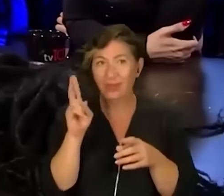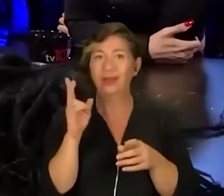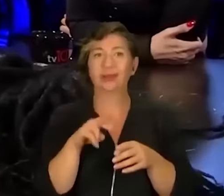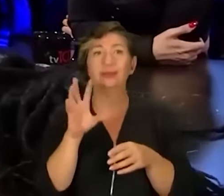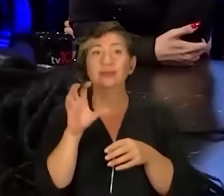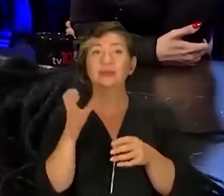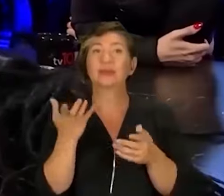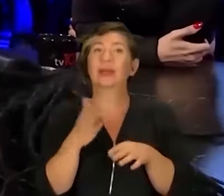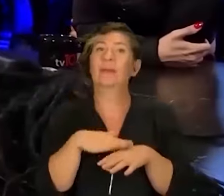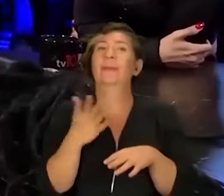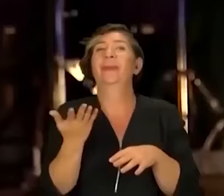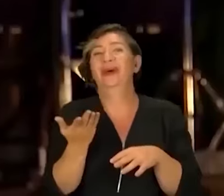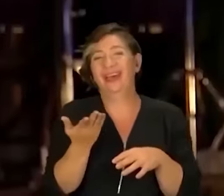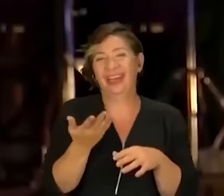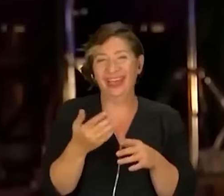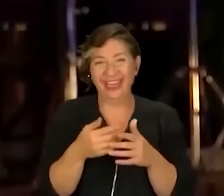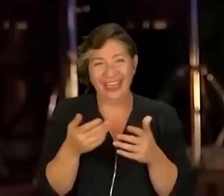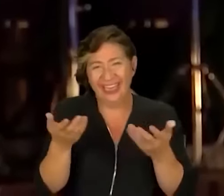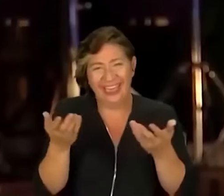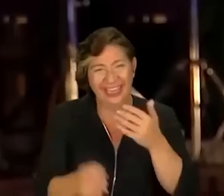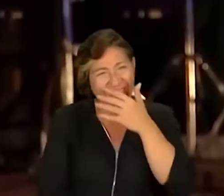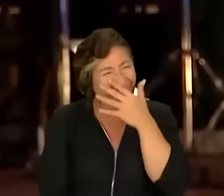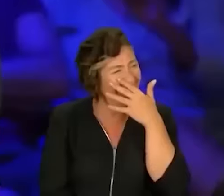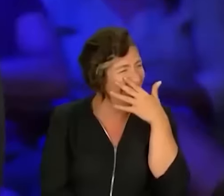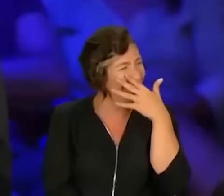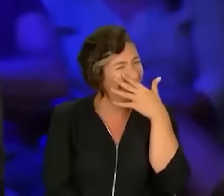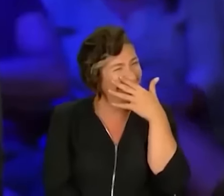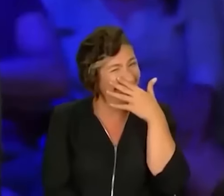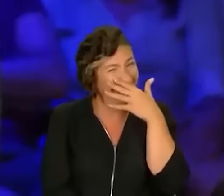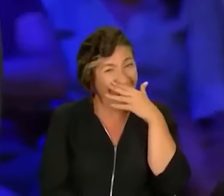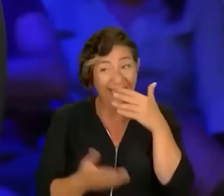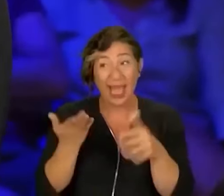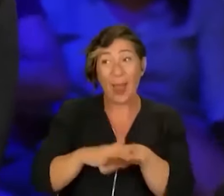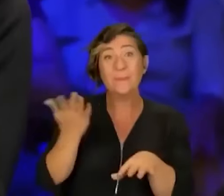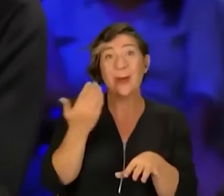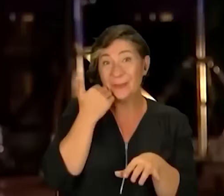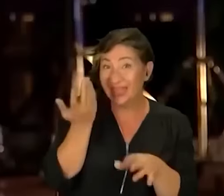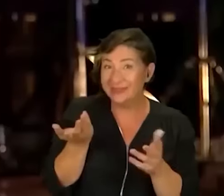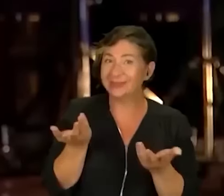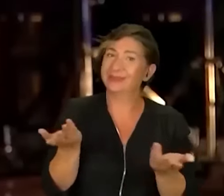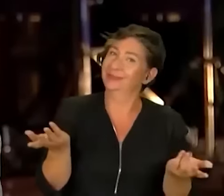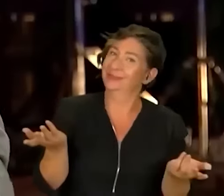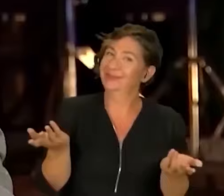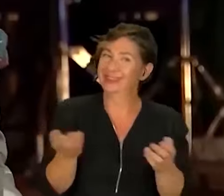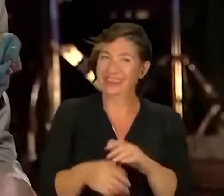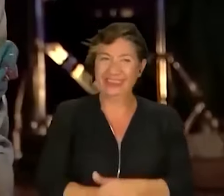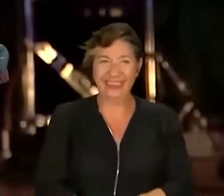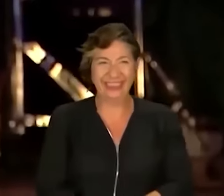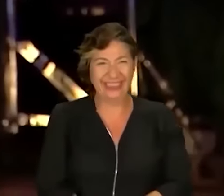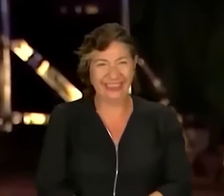acıyor yani yapma diyorum yapma Ne yapıyorsun Beyazıt diyorum ya